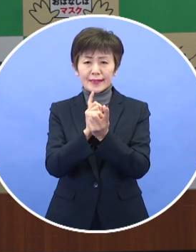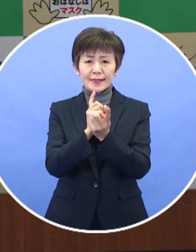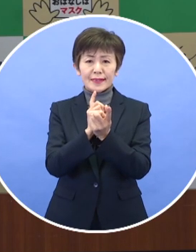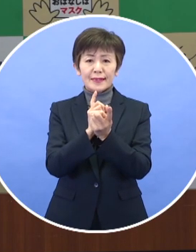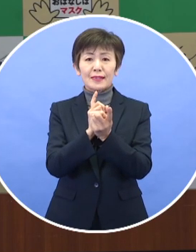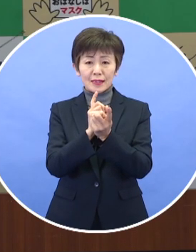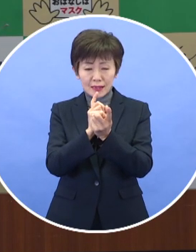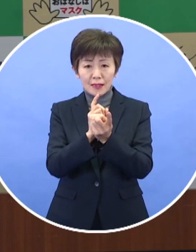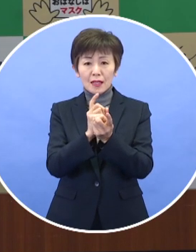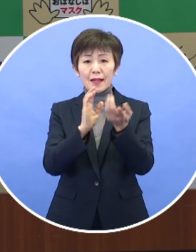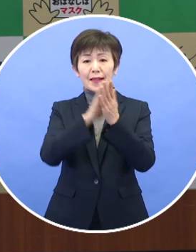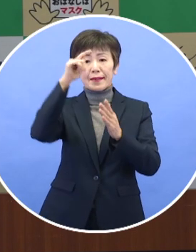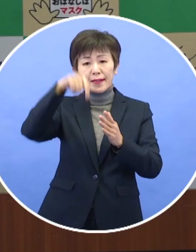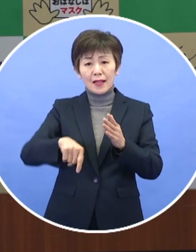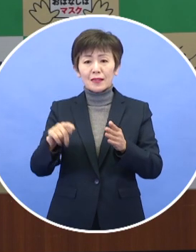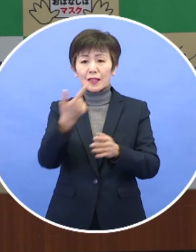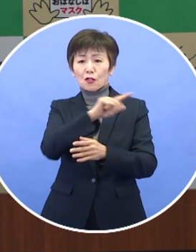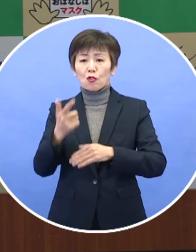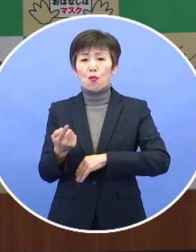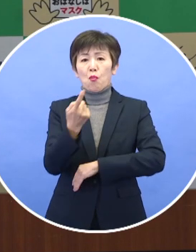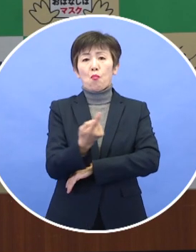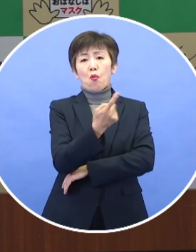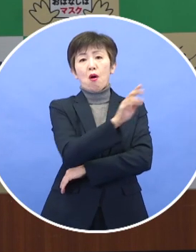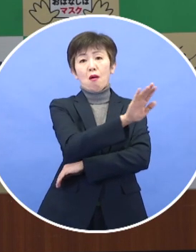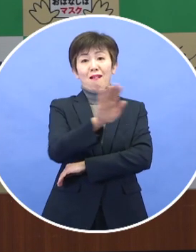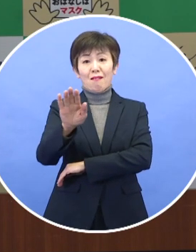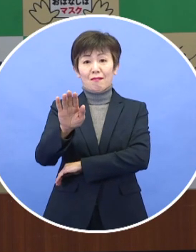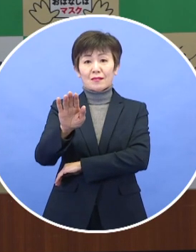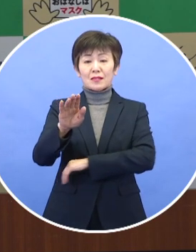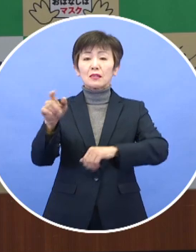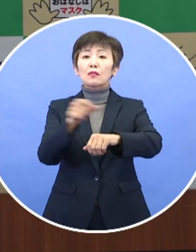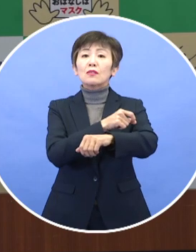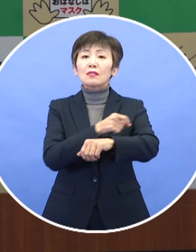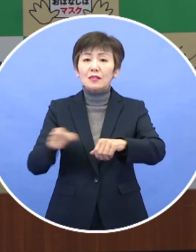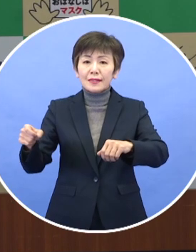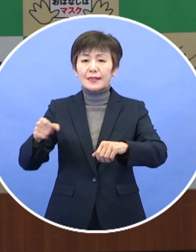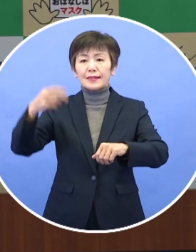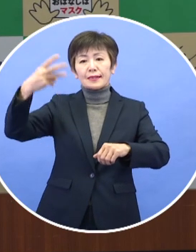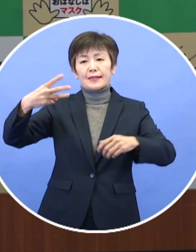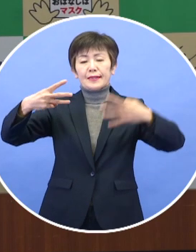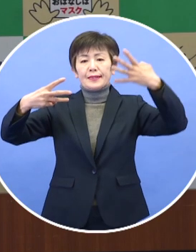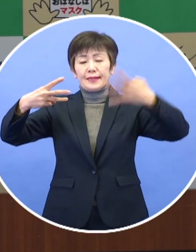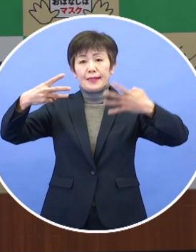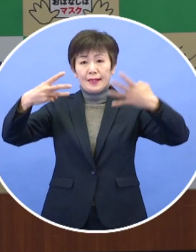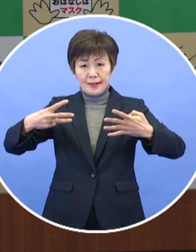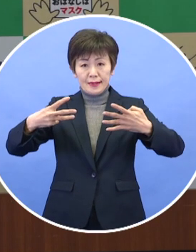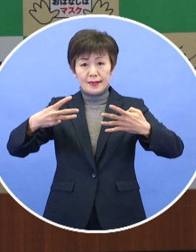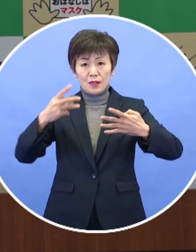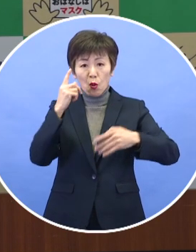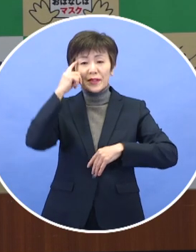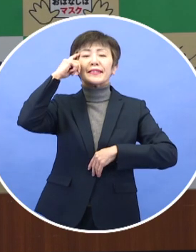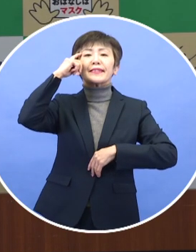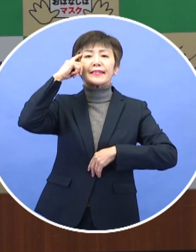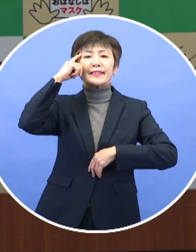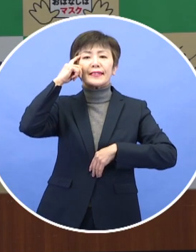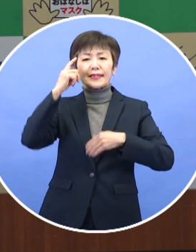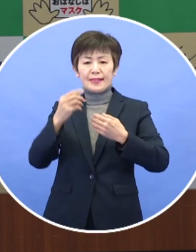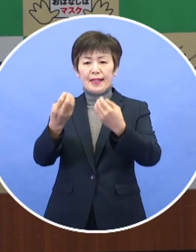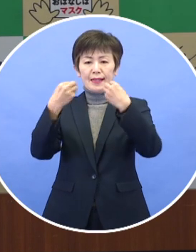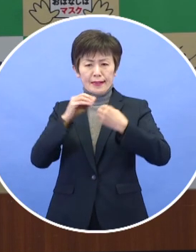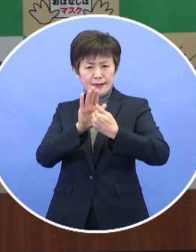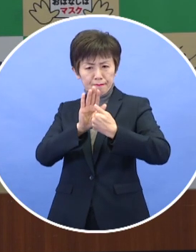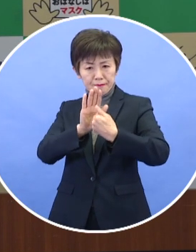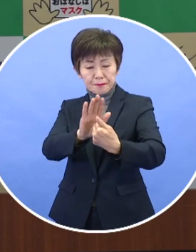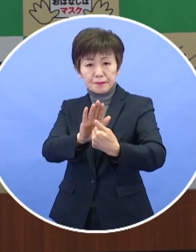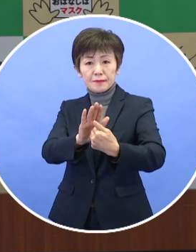内外で行われるということになりますので、特に年度替わりということを意識した感染対策をお願いしたいと